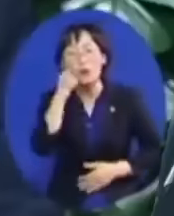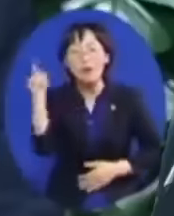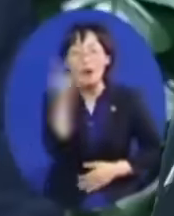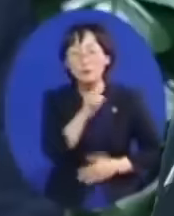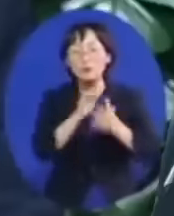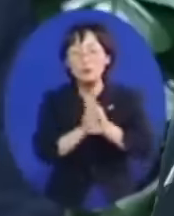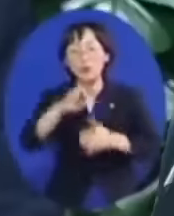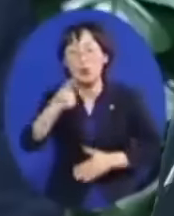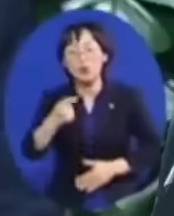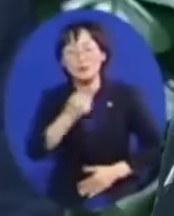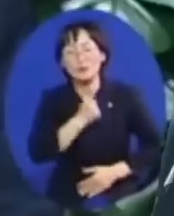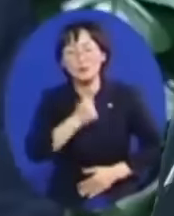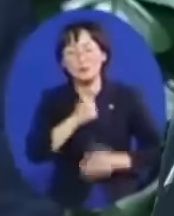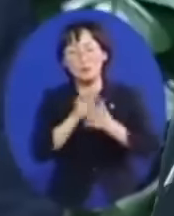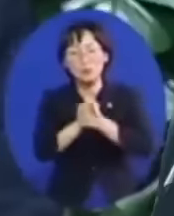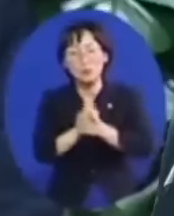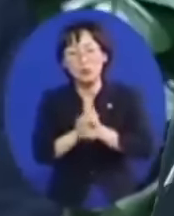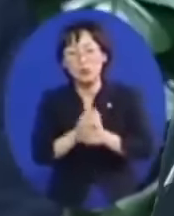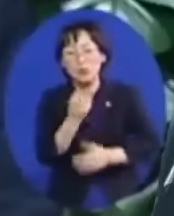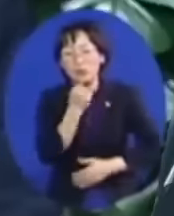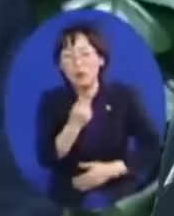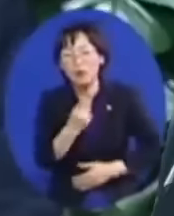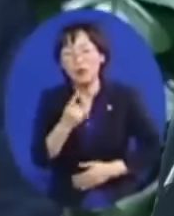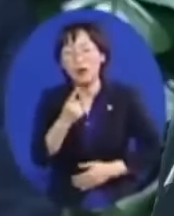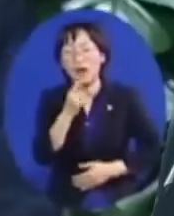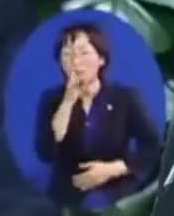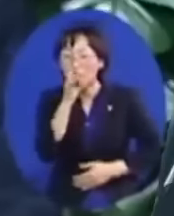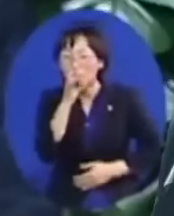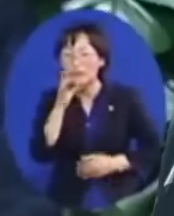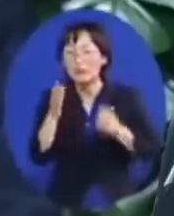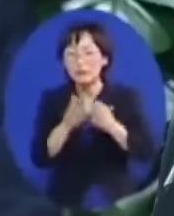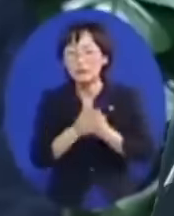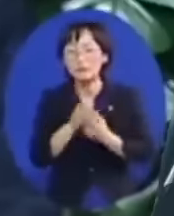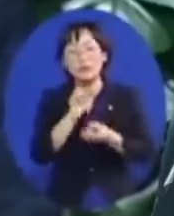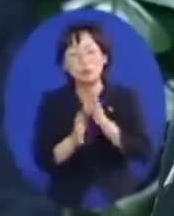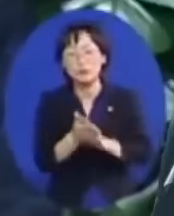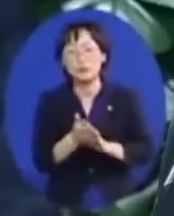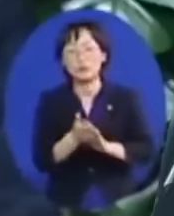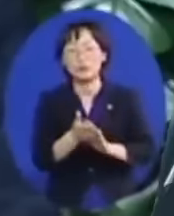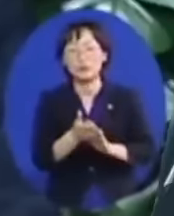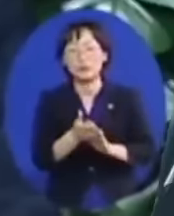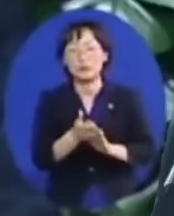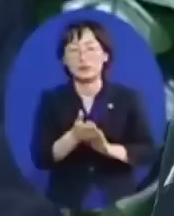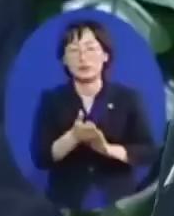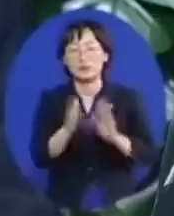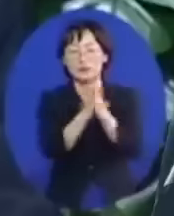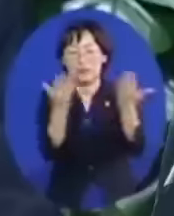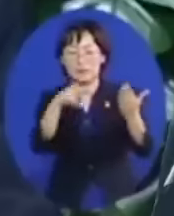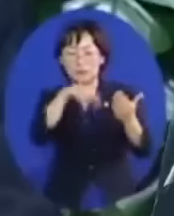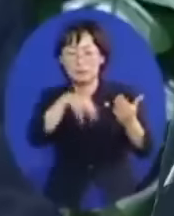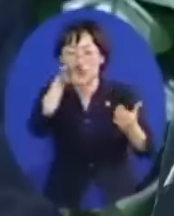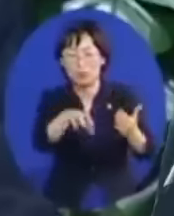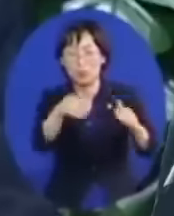기도를 해도 답답해서 기도가 안 나와서 할 수 없이 내가 서재로 나가서